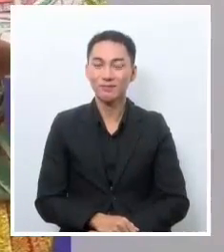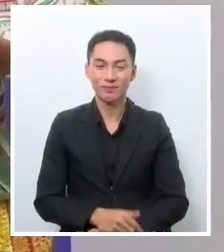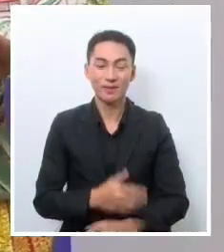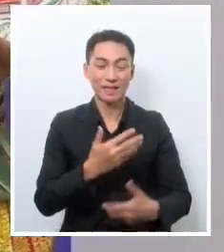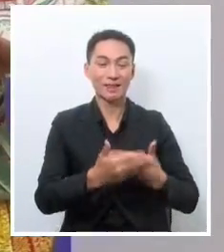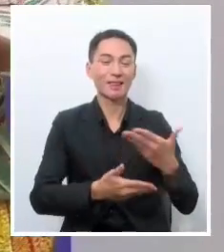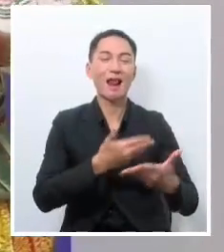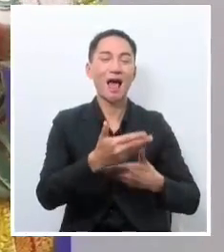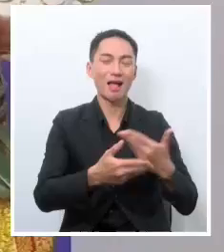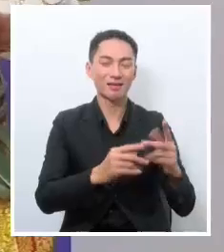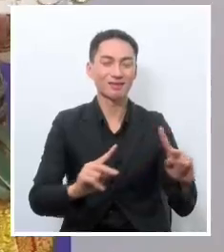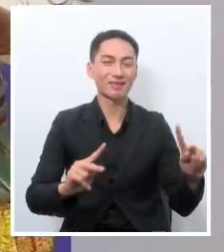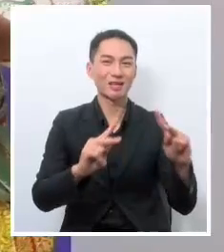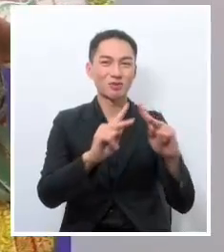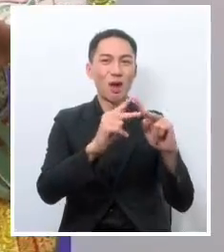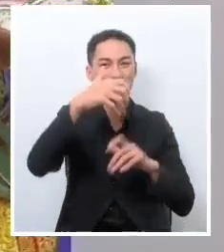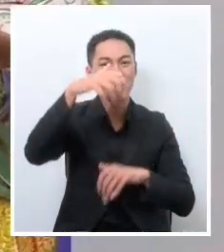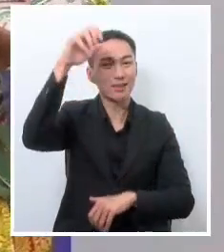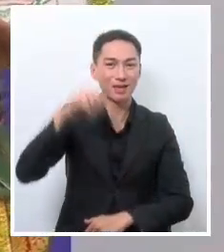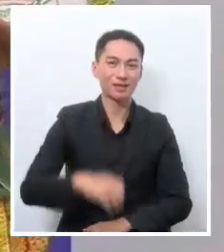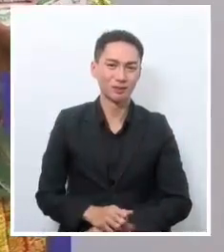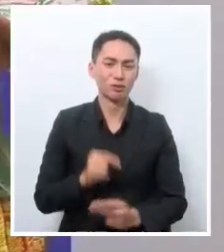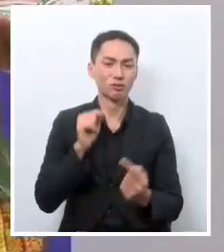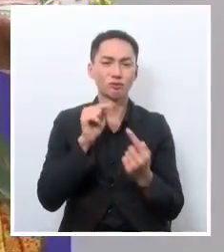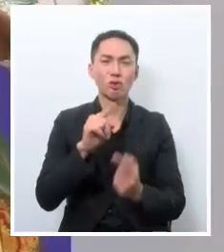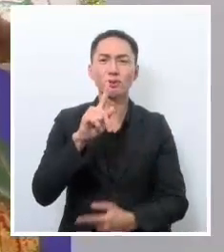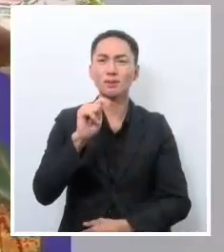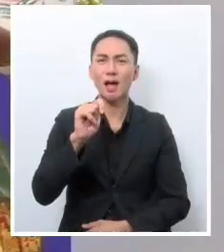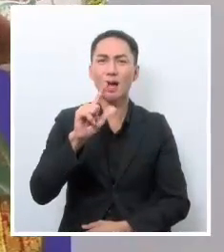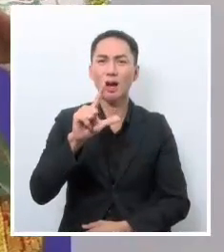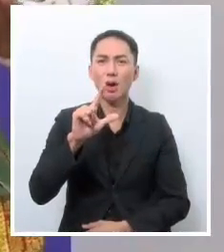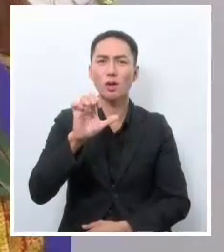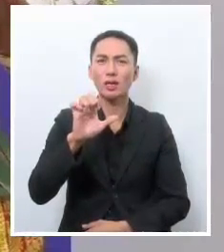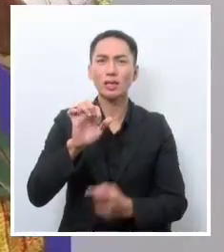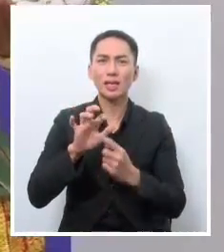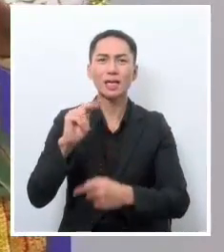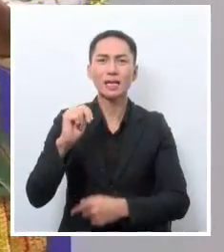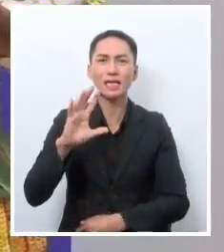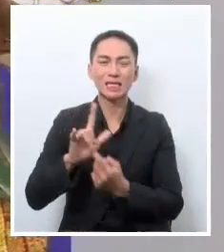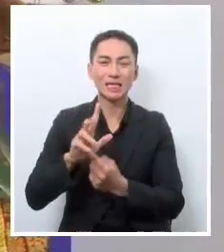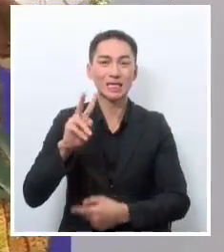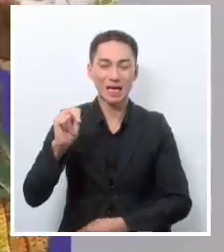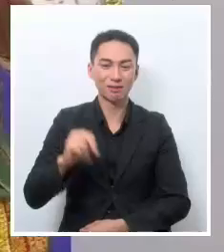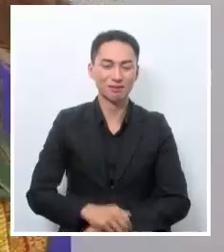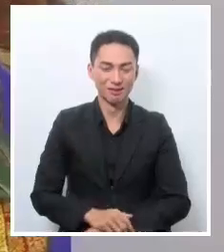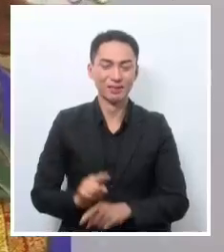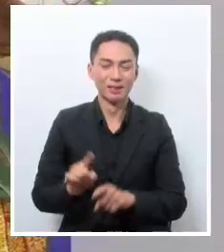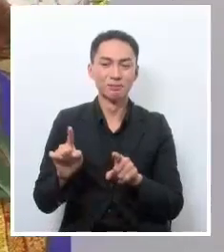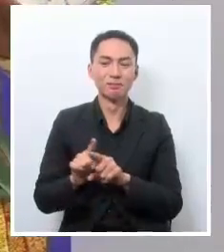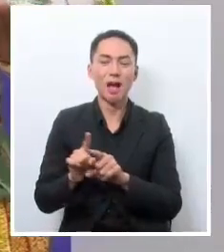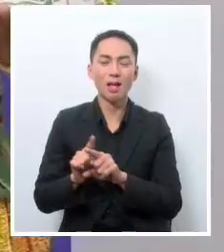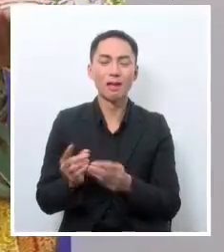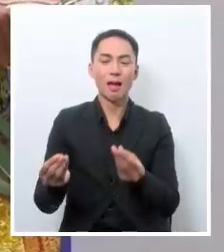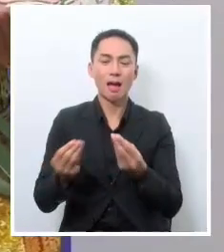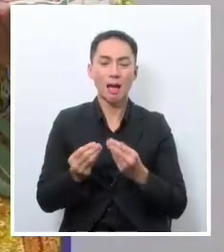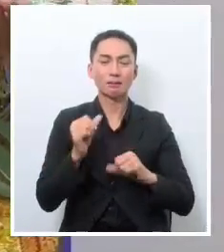กระทรวงมหาดไทยตลิ่งชังครับอืเป็นเวทีใหญ่ที่ได้หางานมาให้นักแสดงของทาง